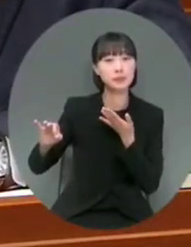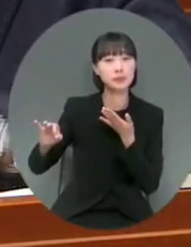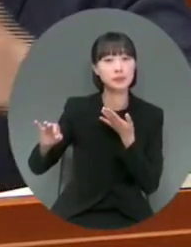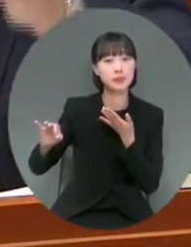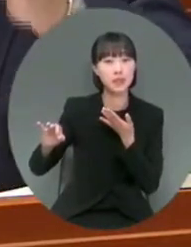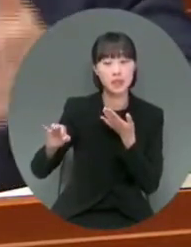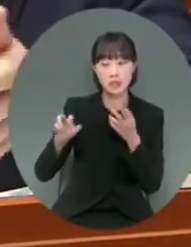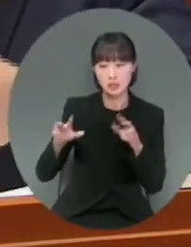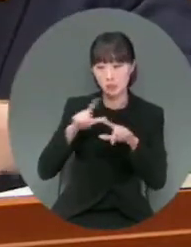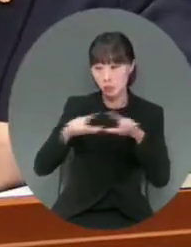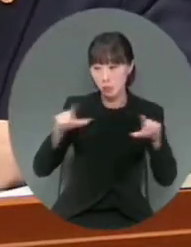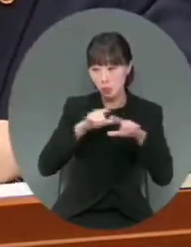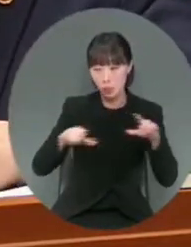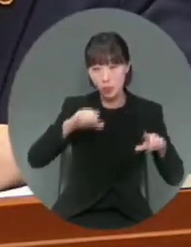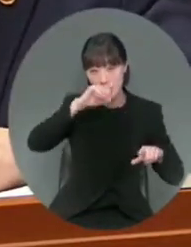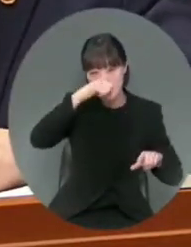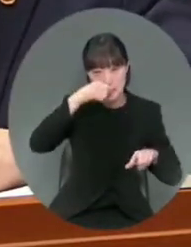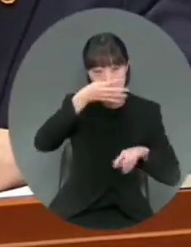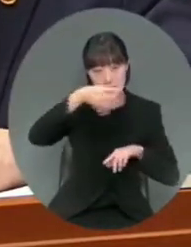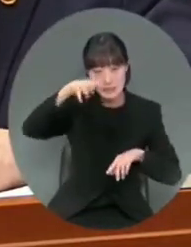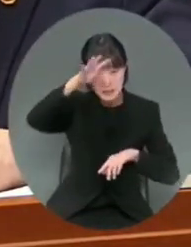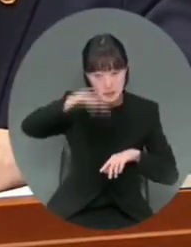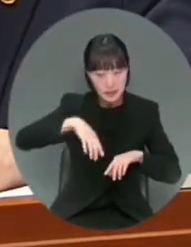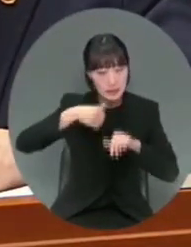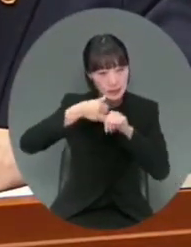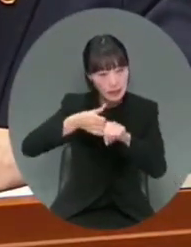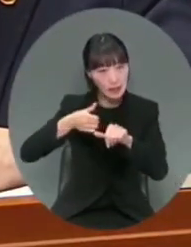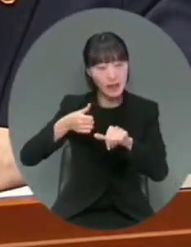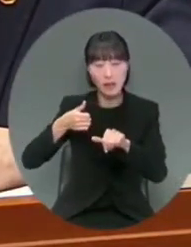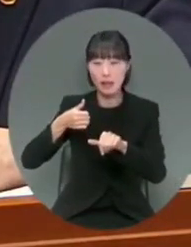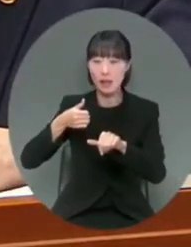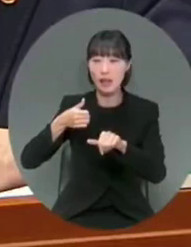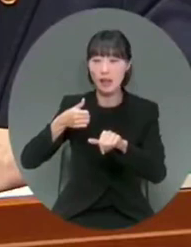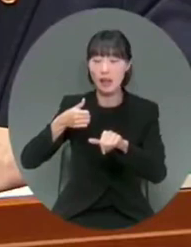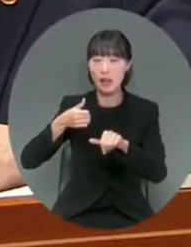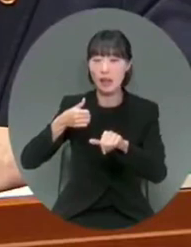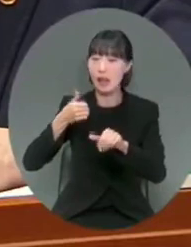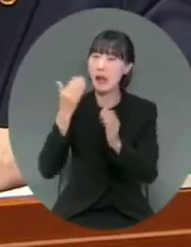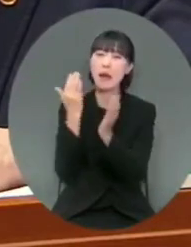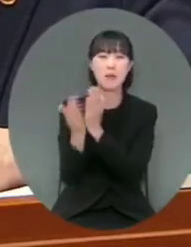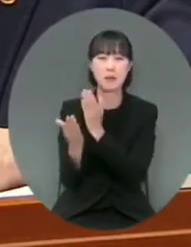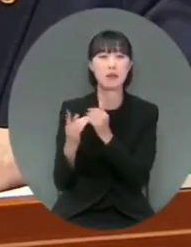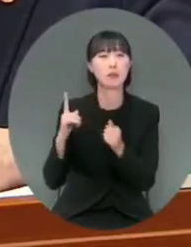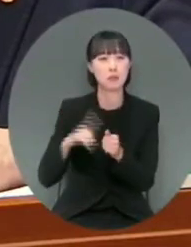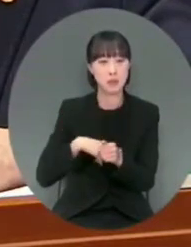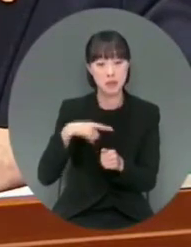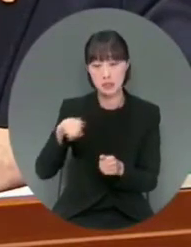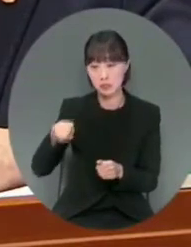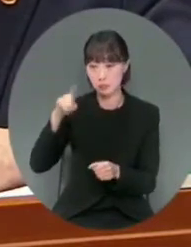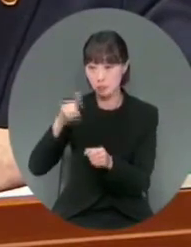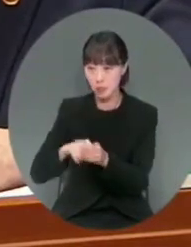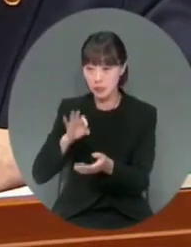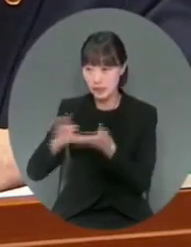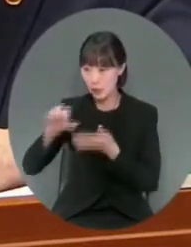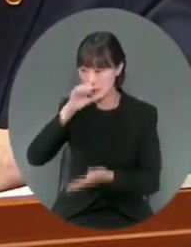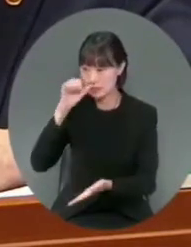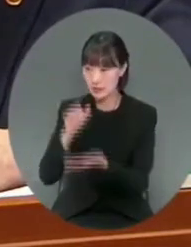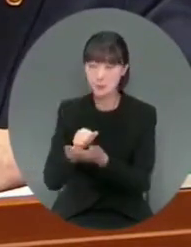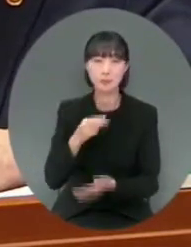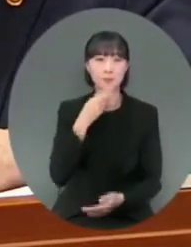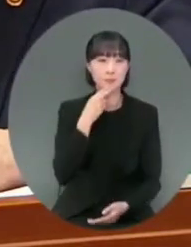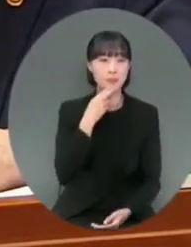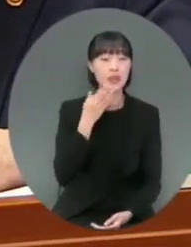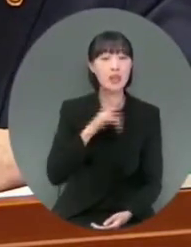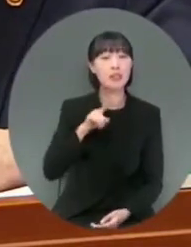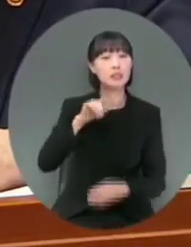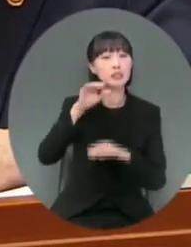교부세 취지상 그렇게 칸막이를 지정해서 하는 것은 조금 그 제도 취지상 어려운 것으로 알고 있습니다. 그러니까 이 내용으로 쓸